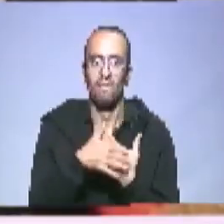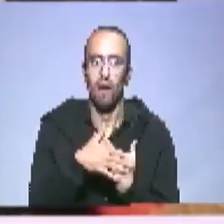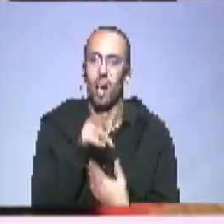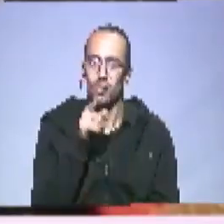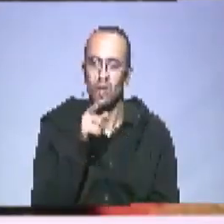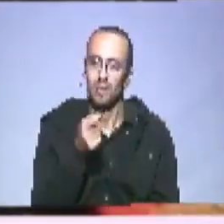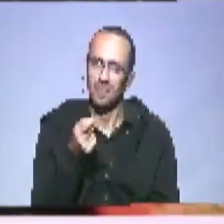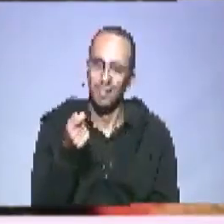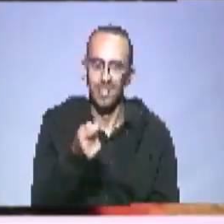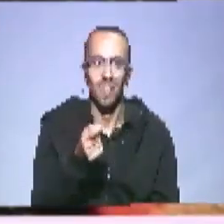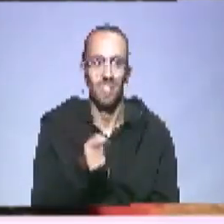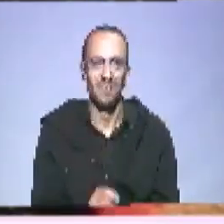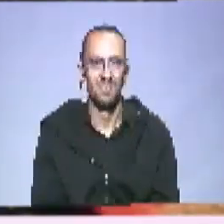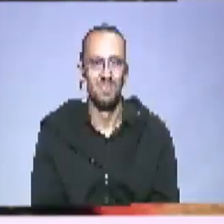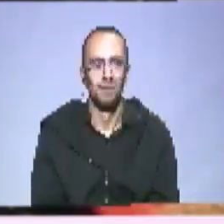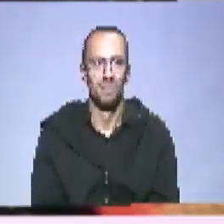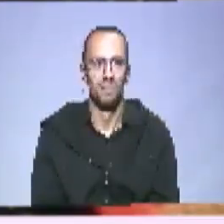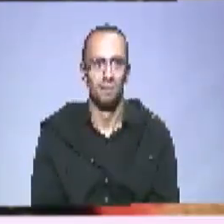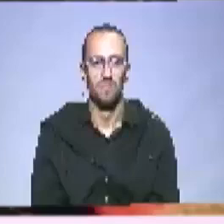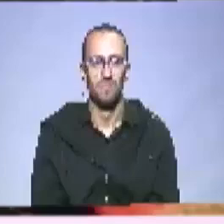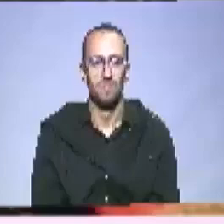خاطرك.